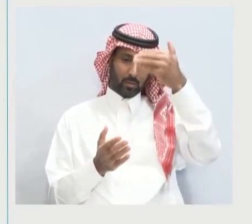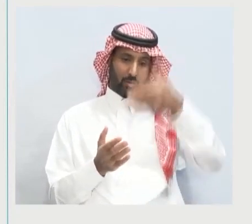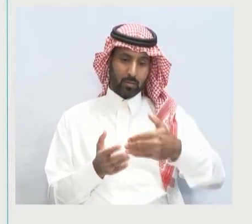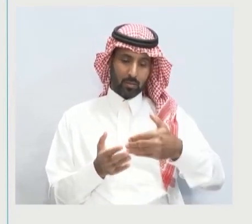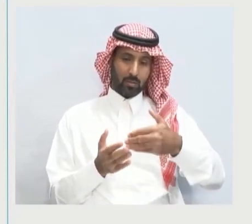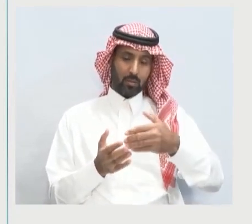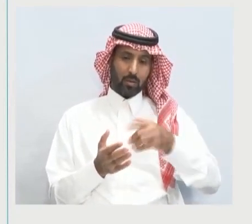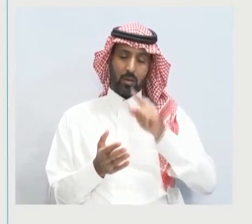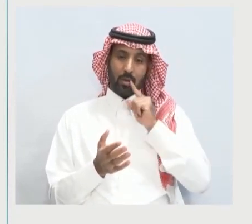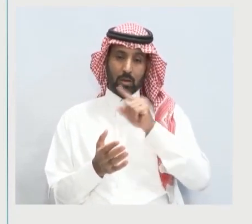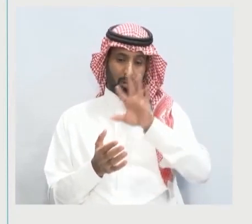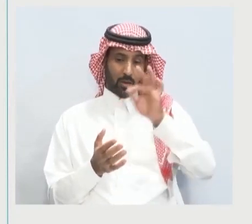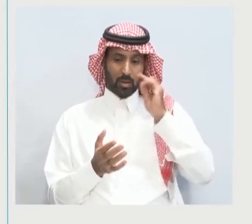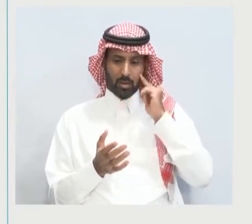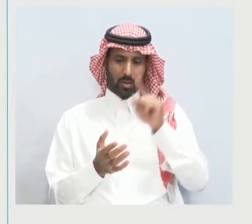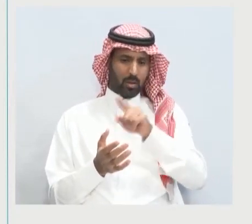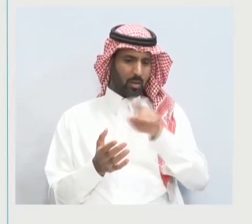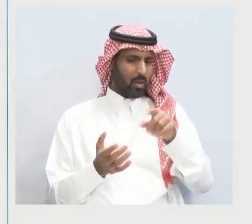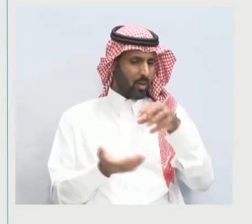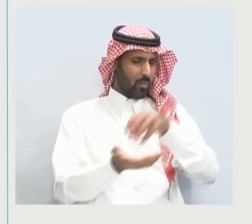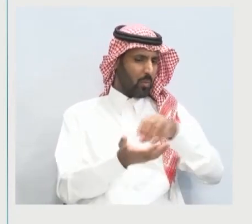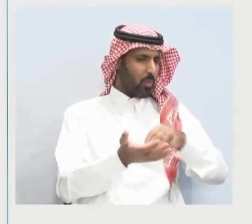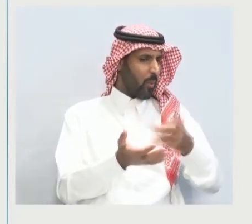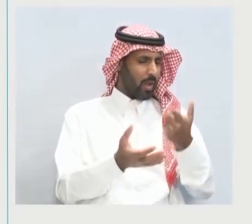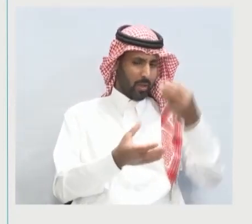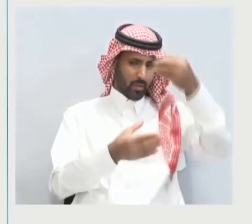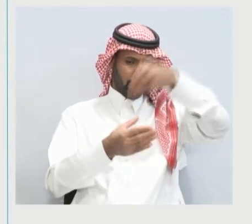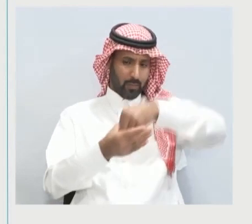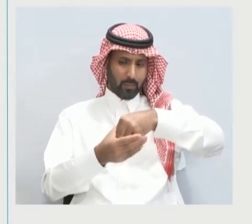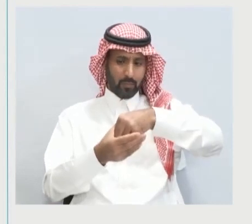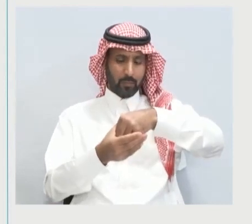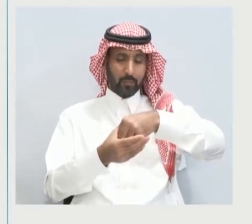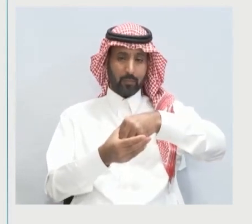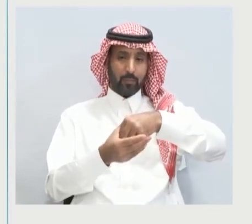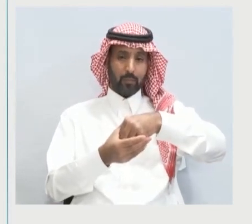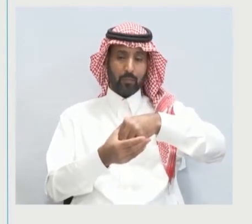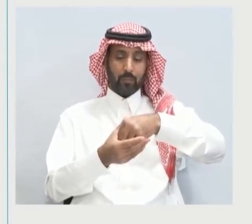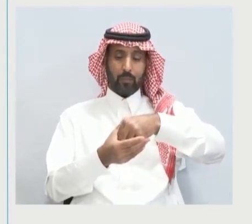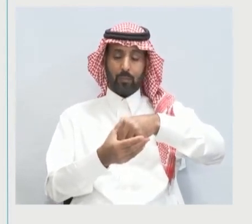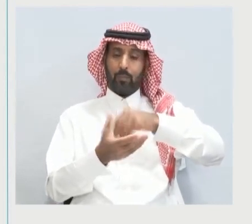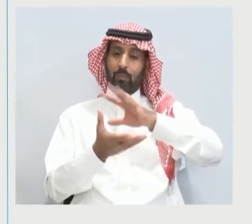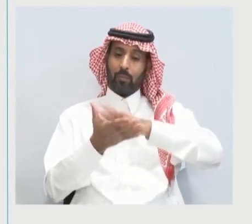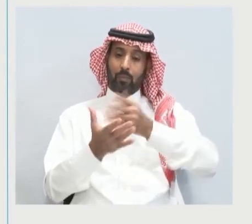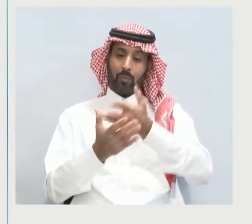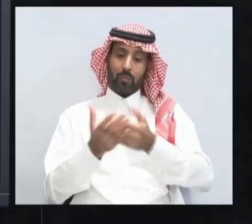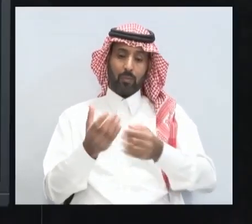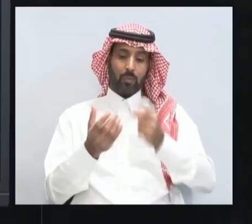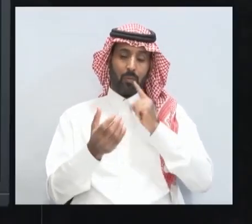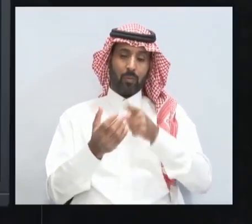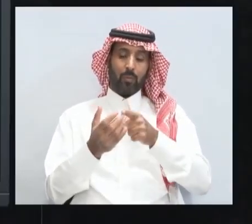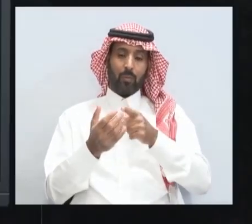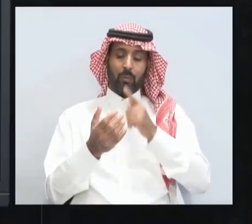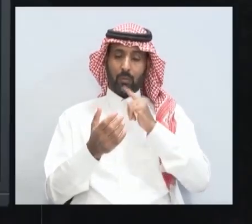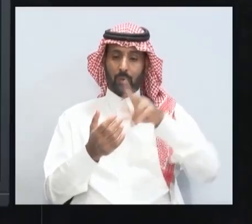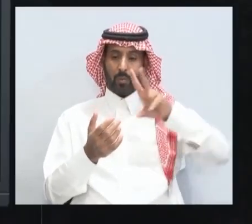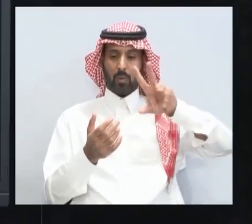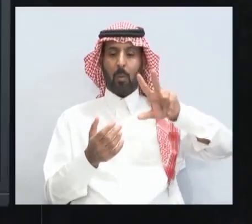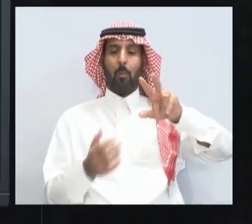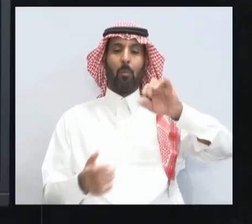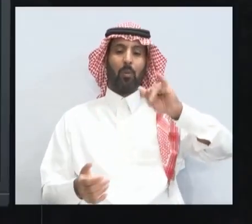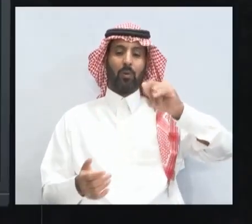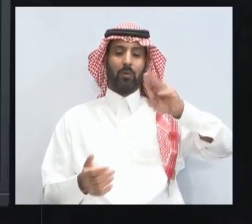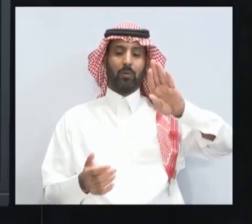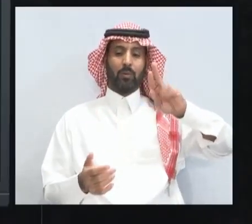نحدد بعد ذلك المكان الذي نريد حفظ المصنف فيه مثلا وليكن في مجلد المستندات